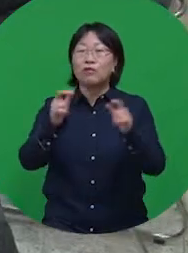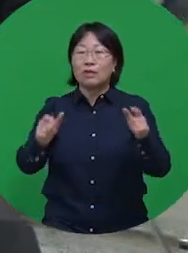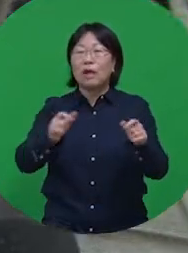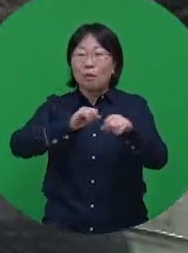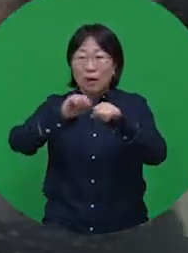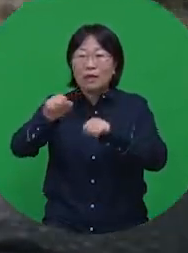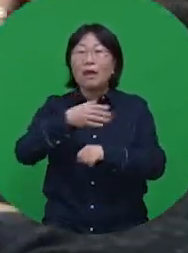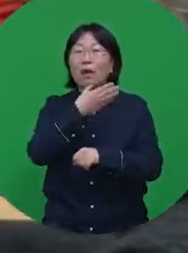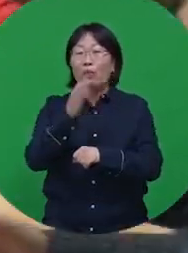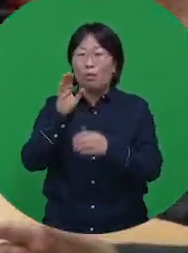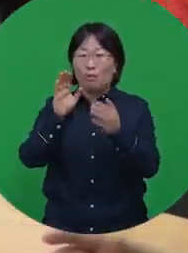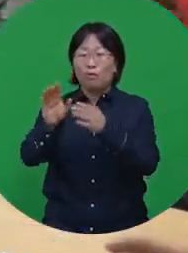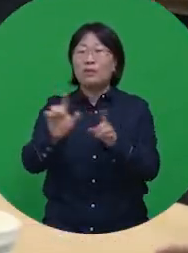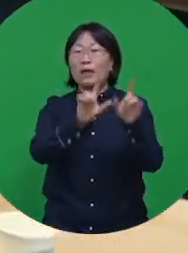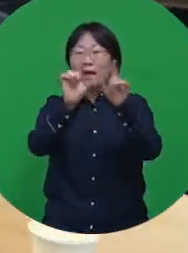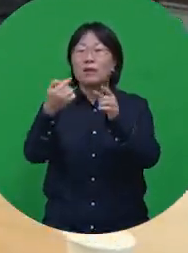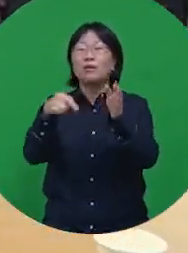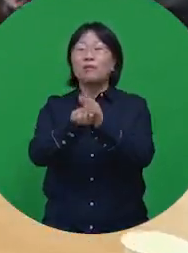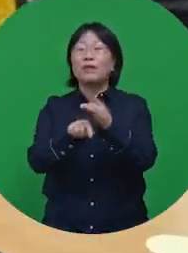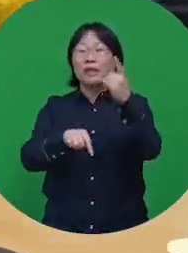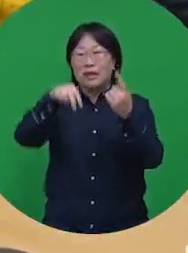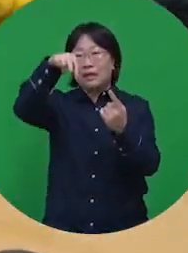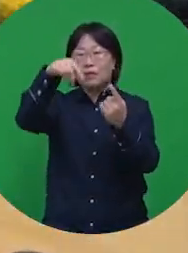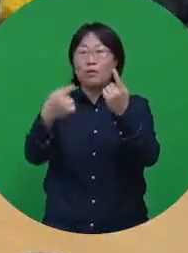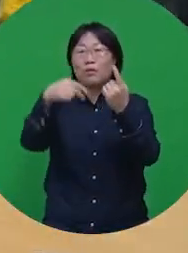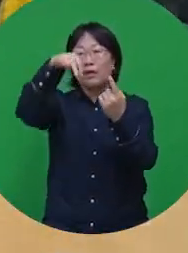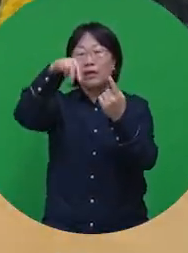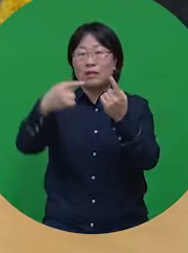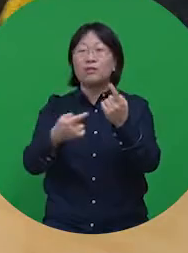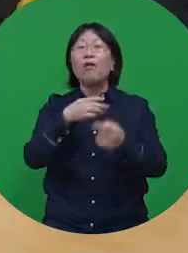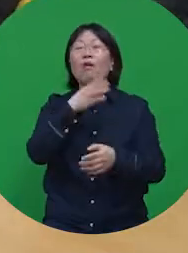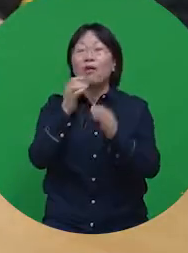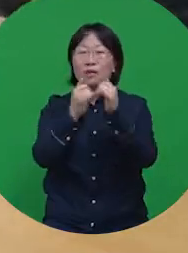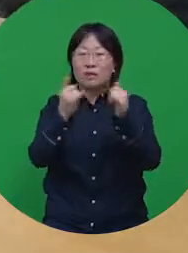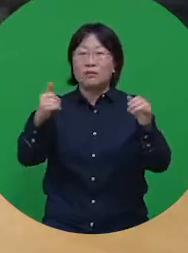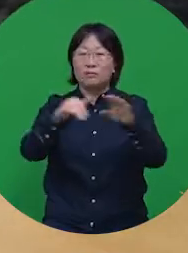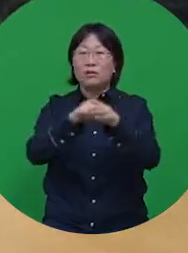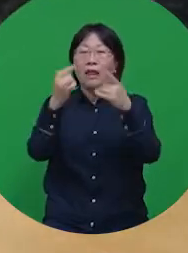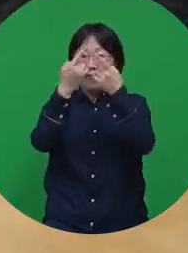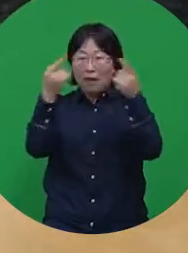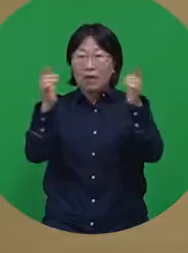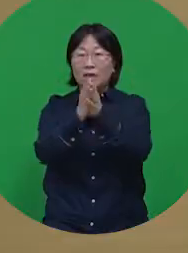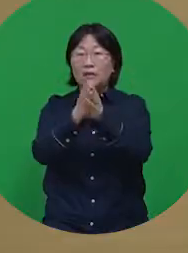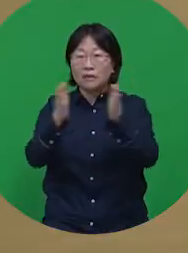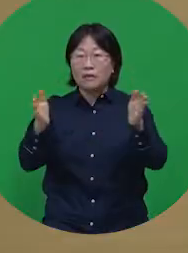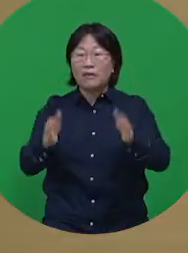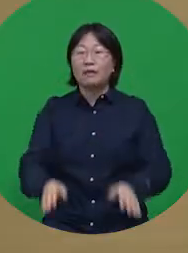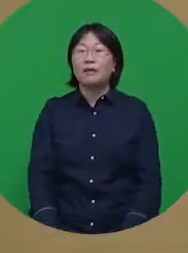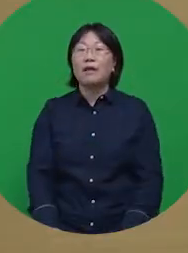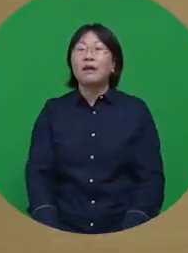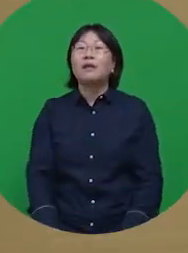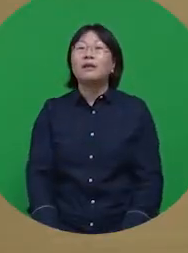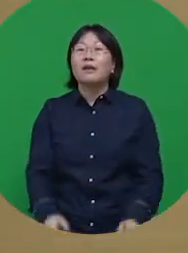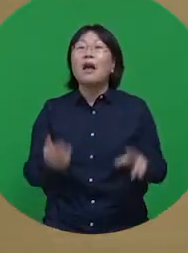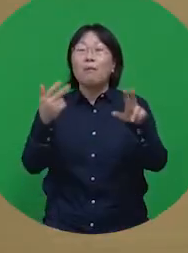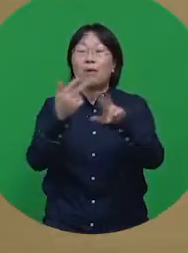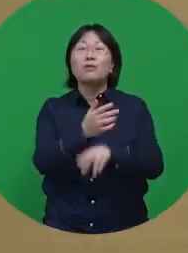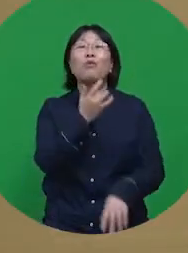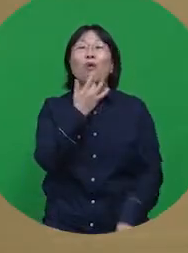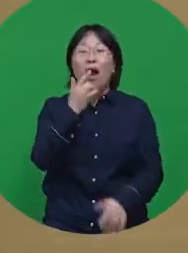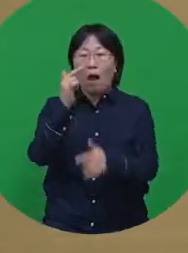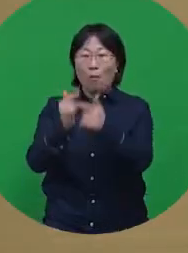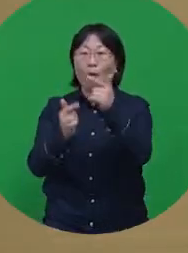구로구에서 활기찬 노후 생활을 돕는 일소일소 어르신 문화대학을 운영하고 있습니다. 이번 프로그램은